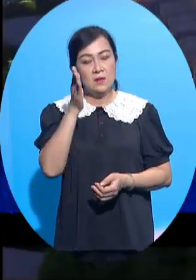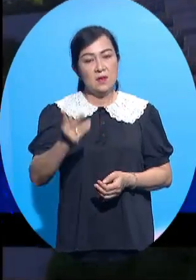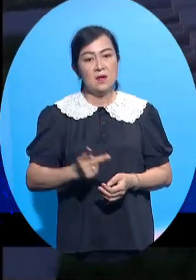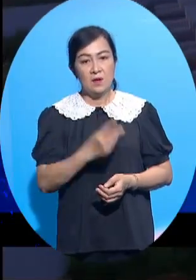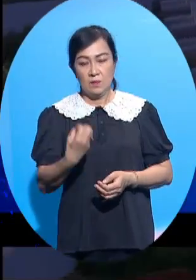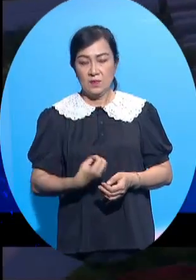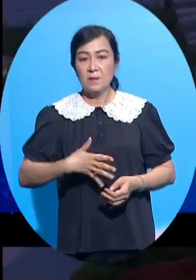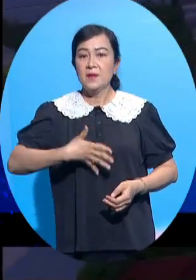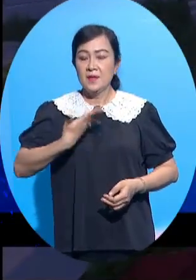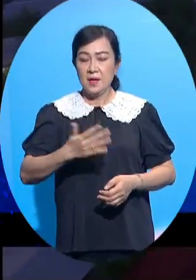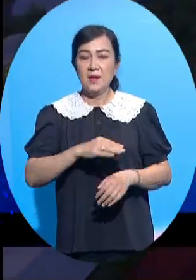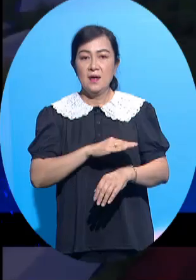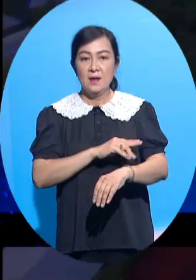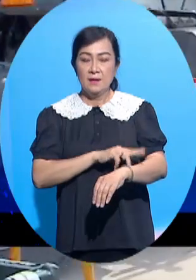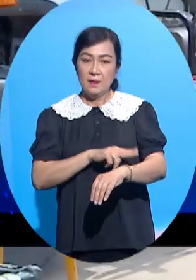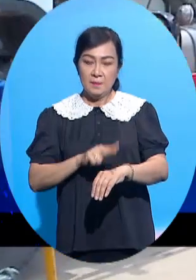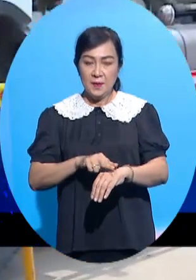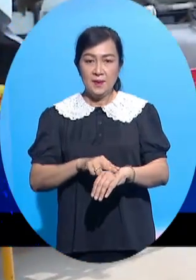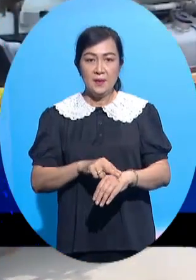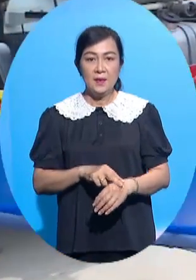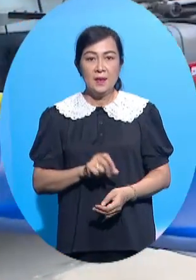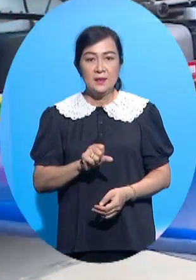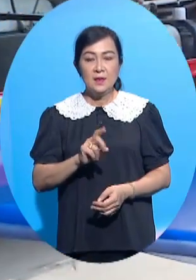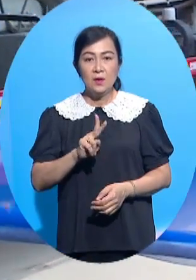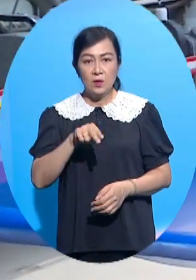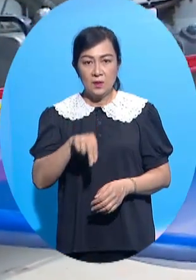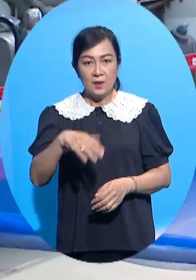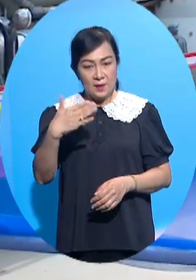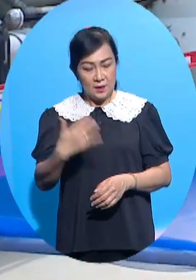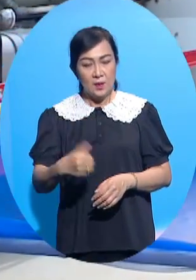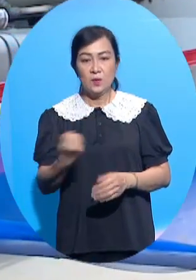sống tiện nghi, văn minh cho cư dân. C Holdings nỗ lực hoàn thành dự